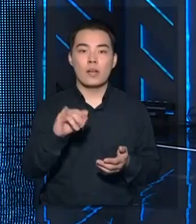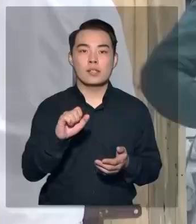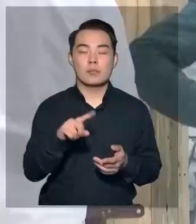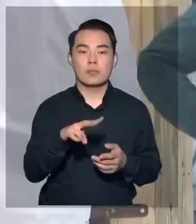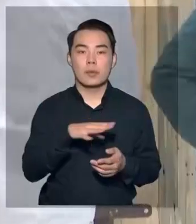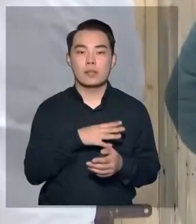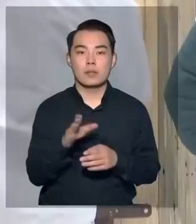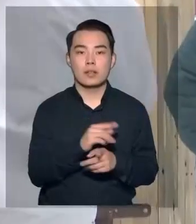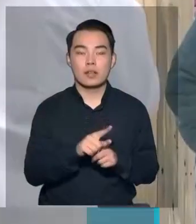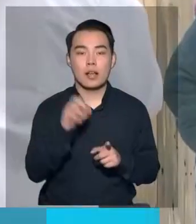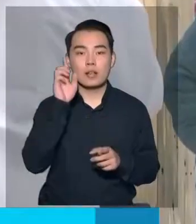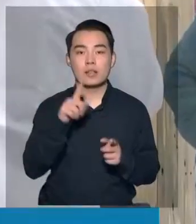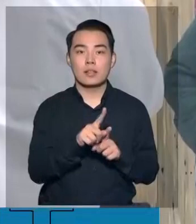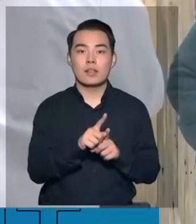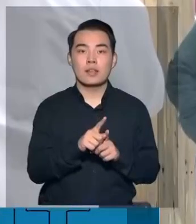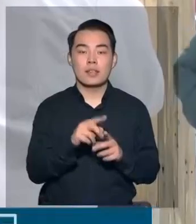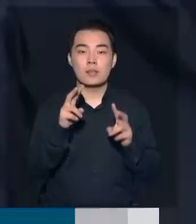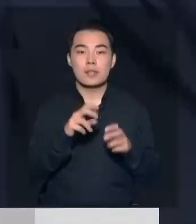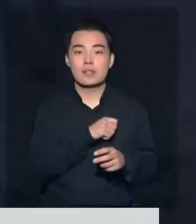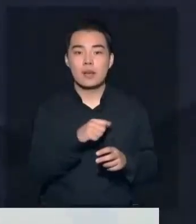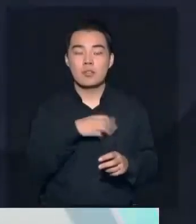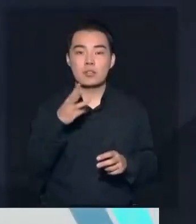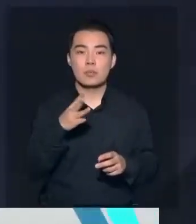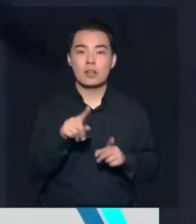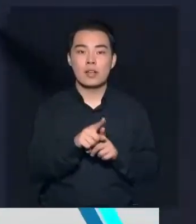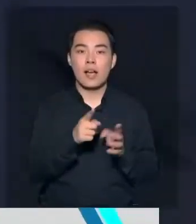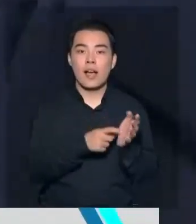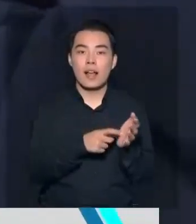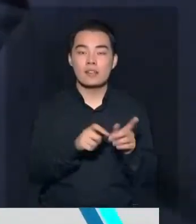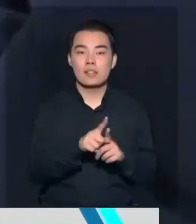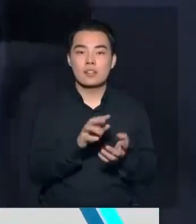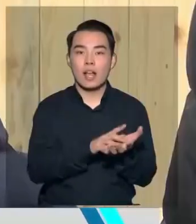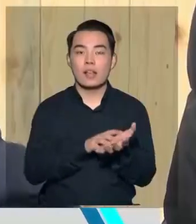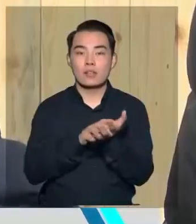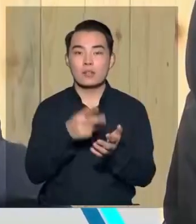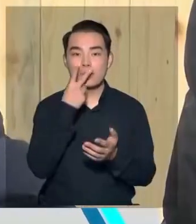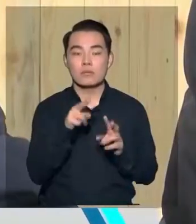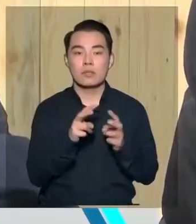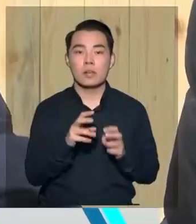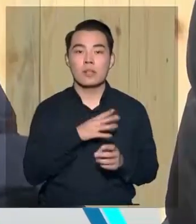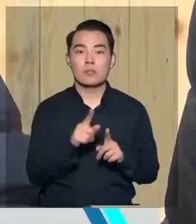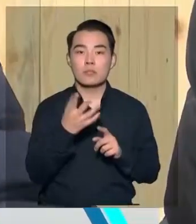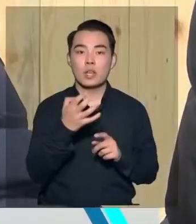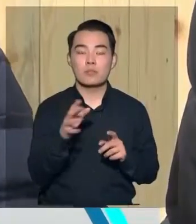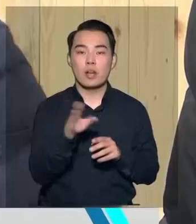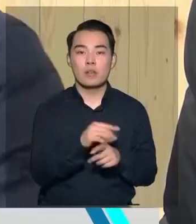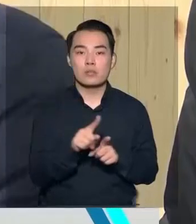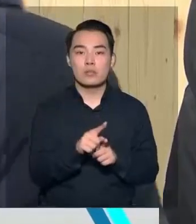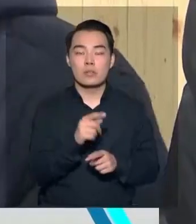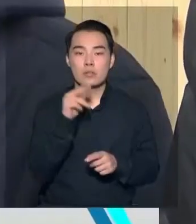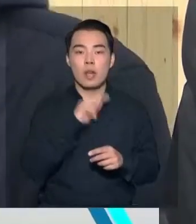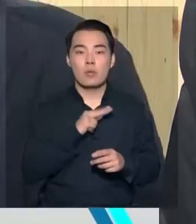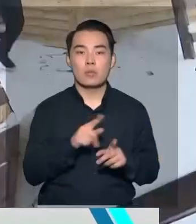тартылды. Мемлекеттік инспекторлар былтыр 3,5 мың қарағандылықтың арызын қараған. Тексеріс барысында 500-ден артық жұмыс